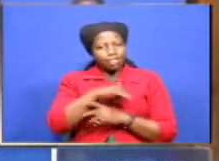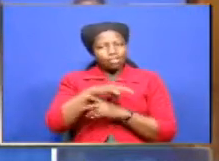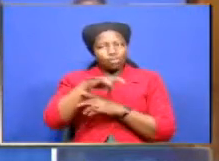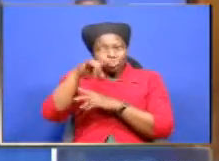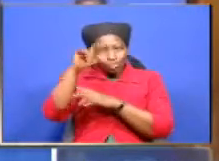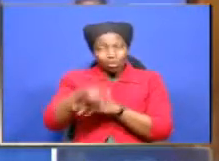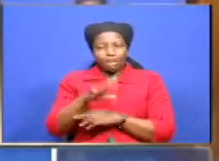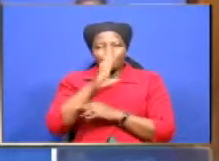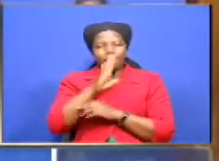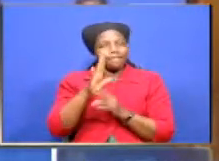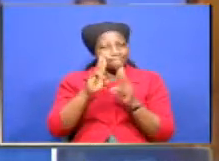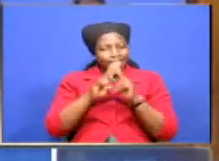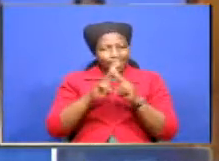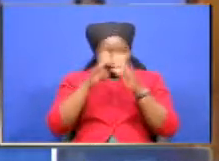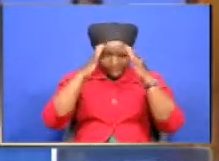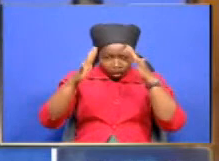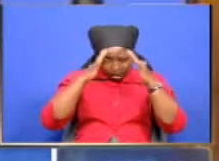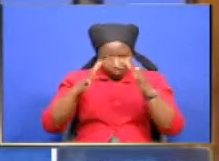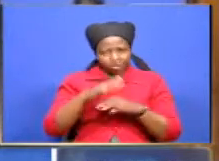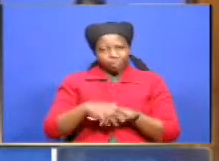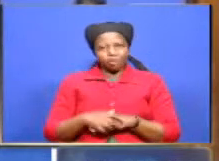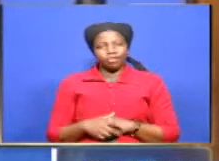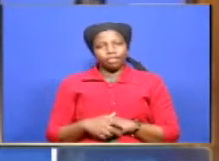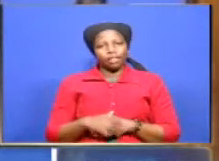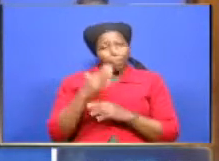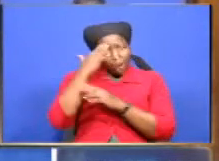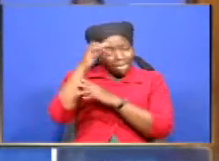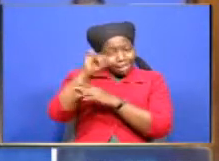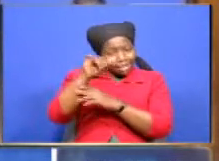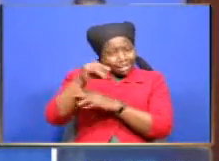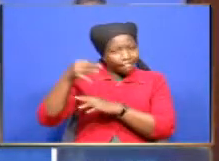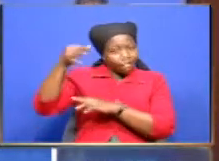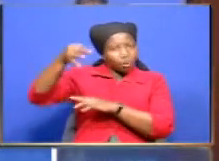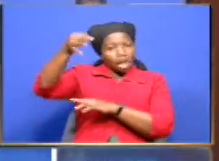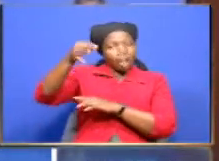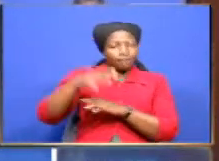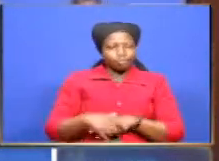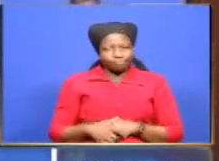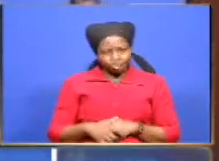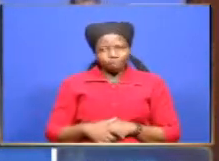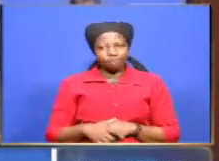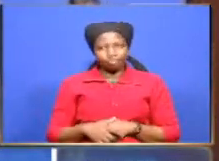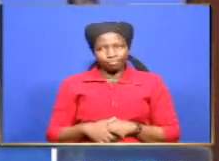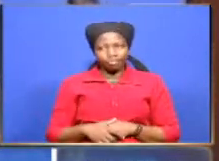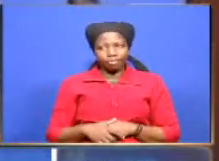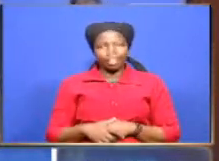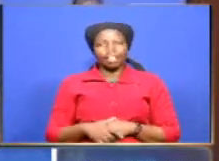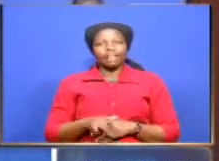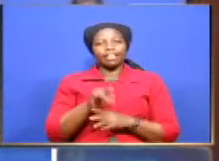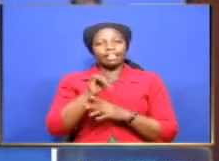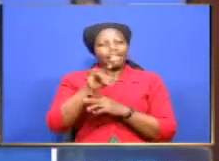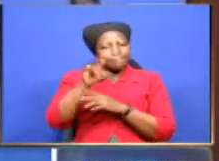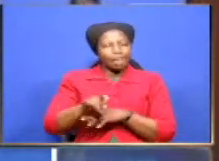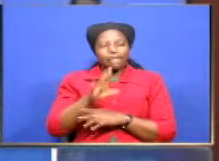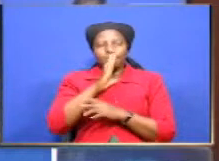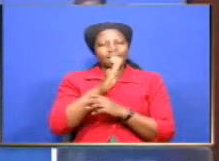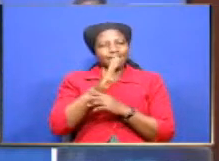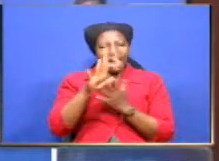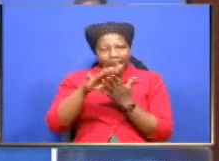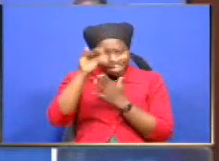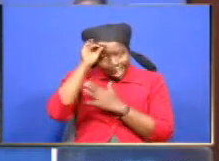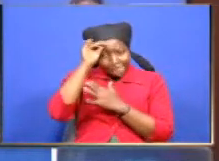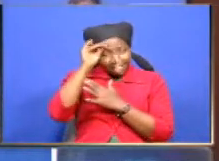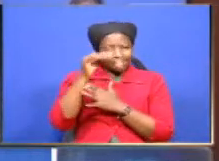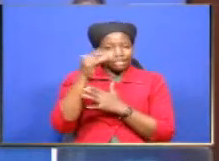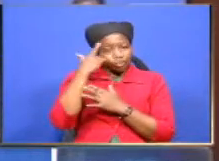Let us be inventive, let us be creative, because that is the future. Vizuri, hii liliwe kama funzo kwetu, tuseme ya kwamba